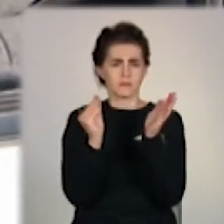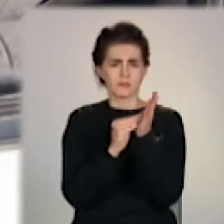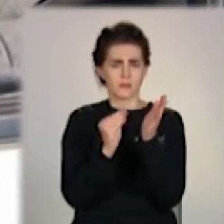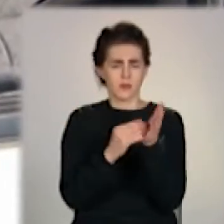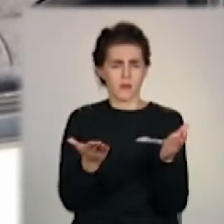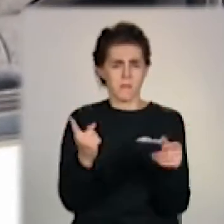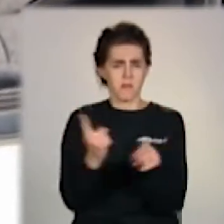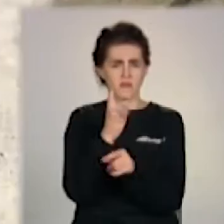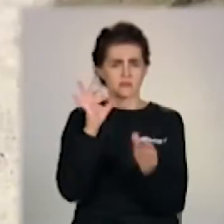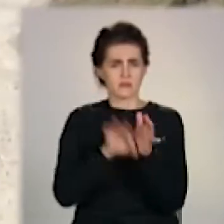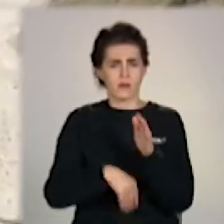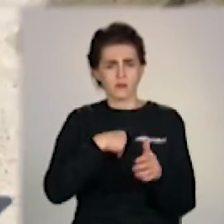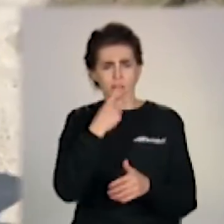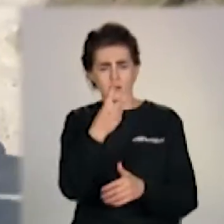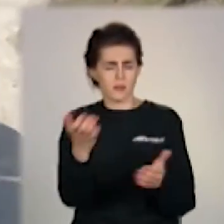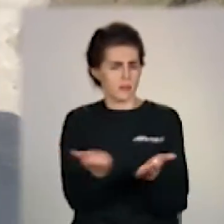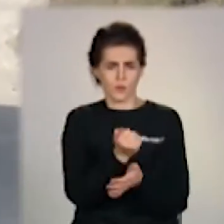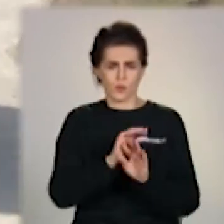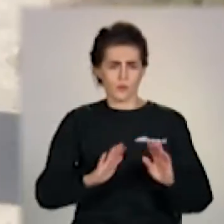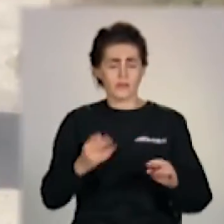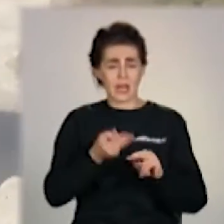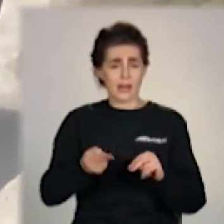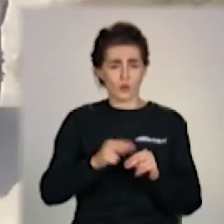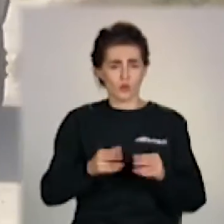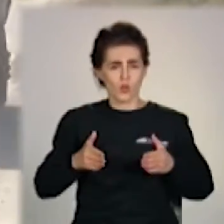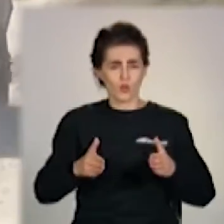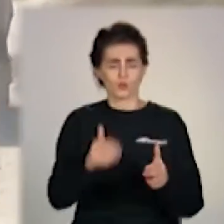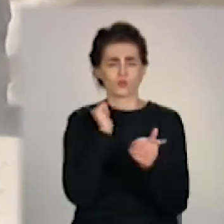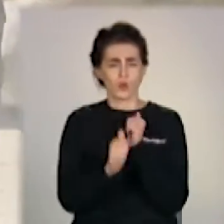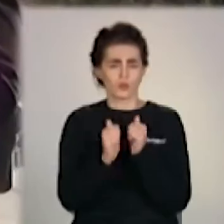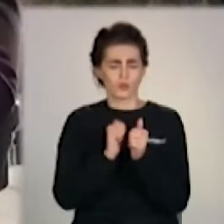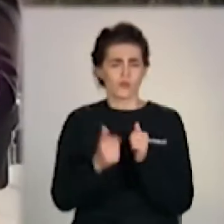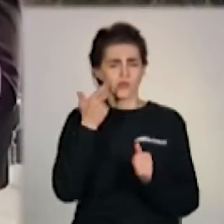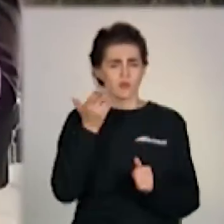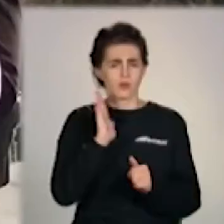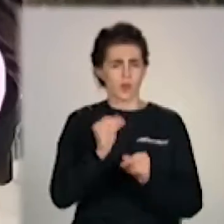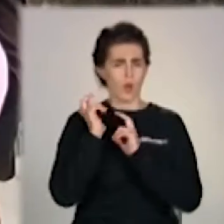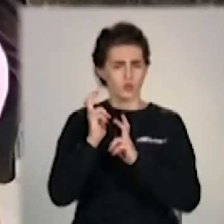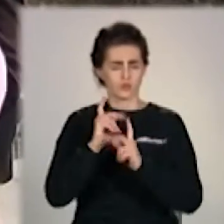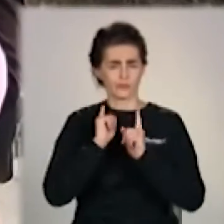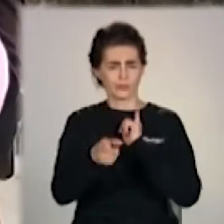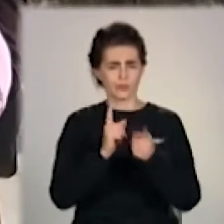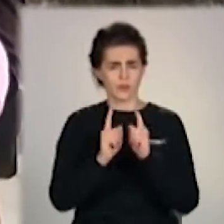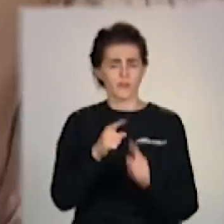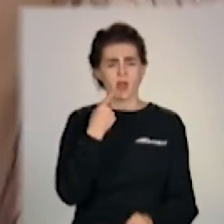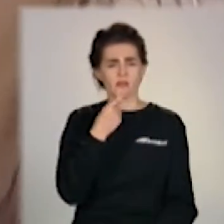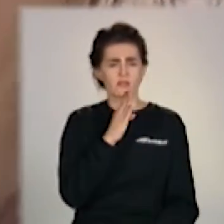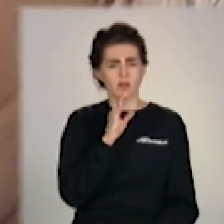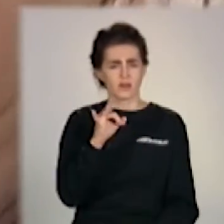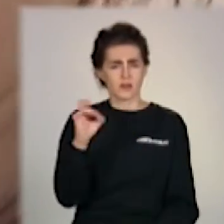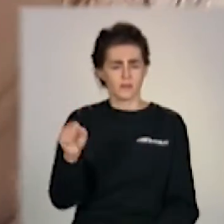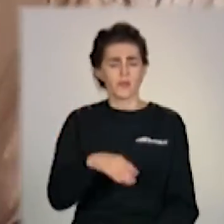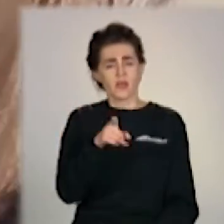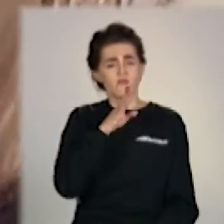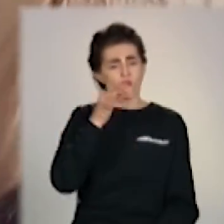я його з першого разу знайти не зміг. Саме цією дорогою найчастіше прямують вантажівки, розповідає пані Ірина.